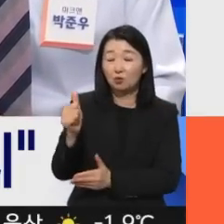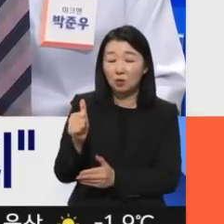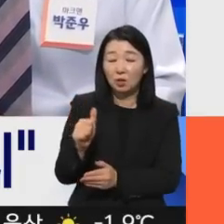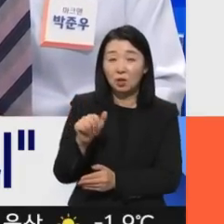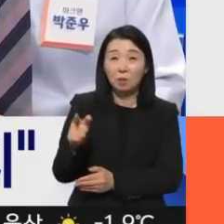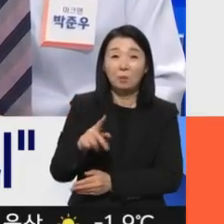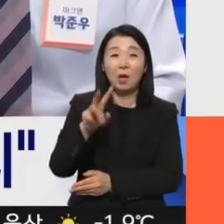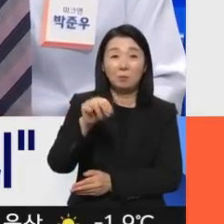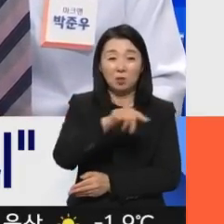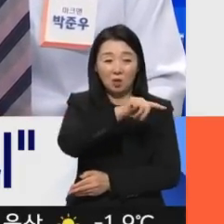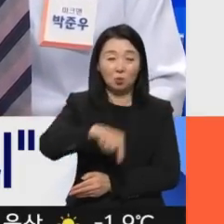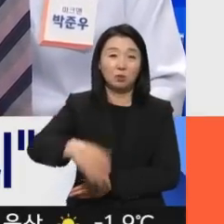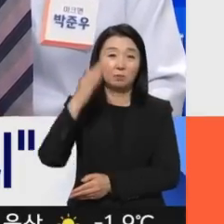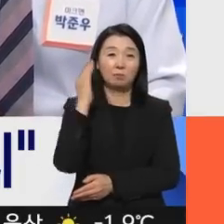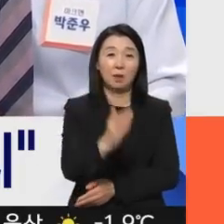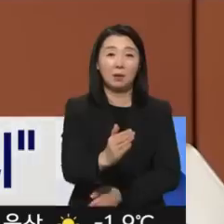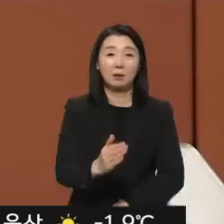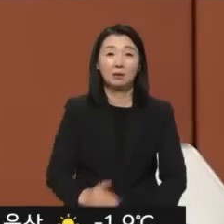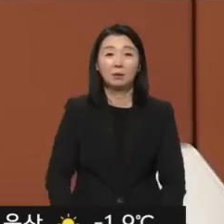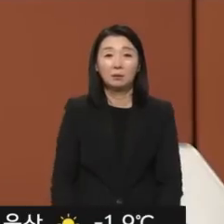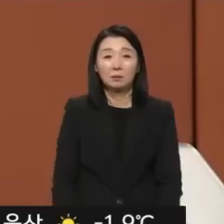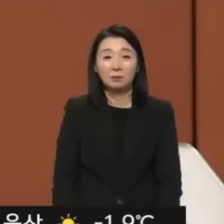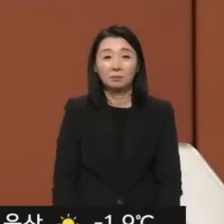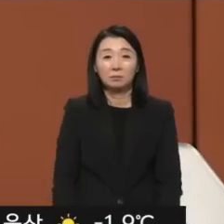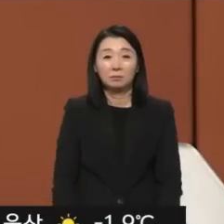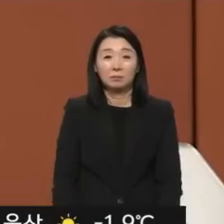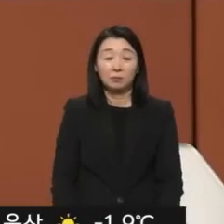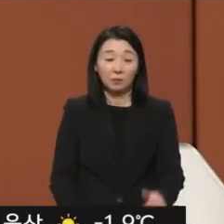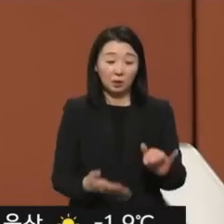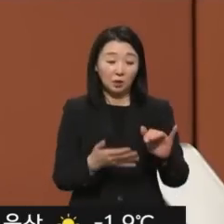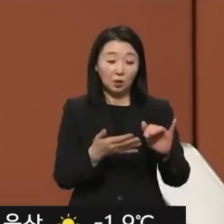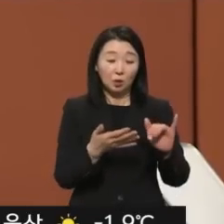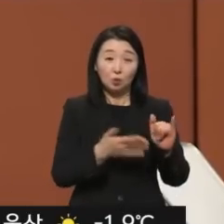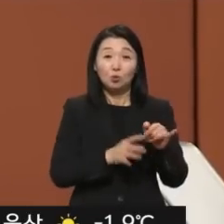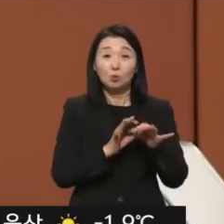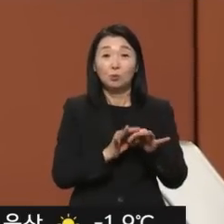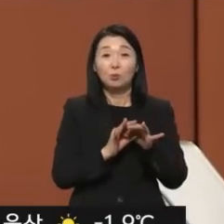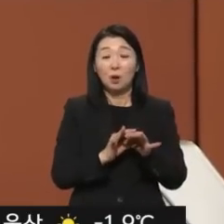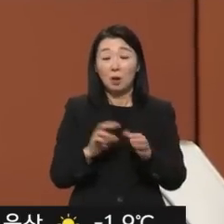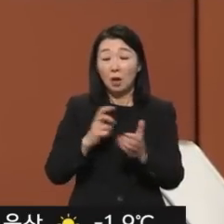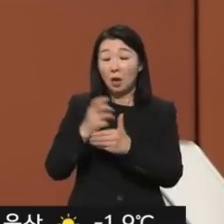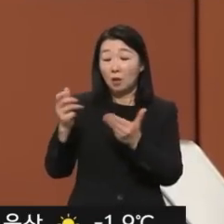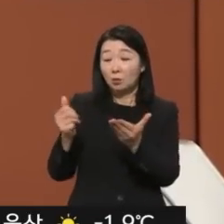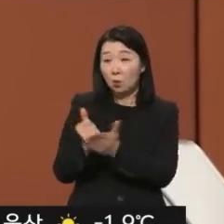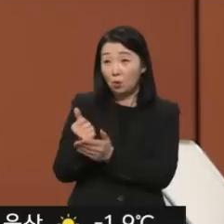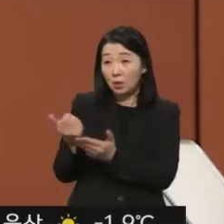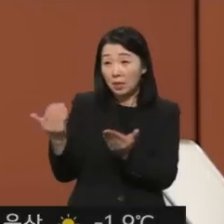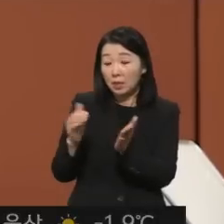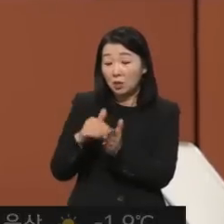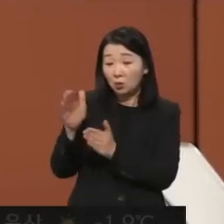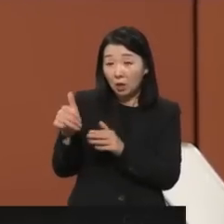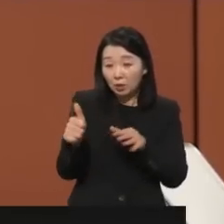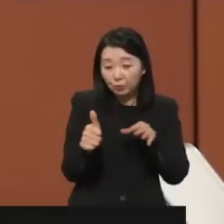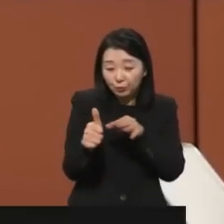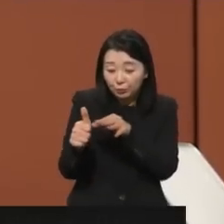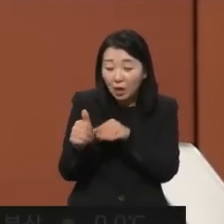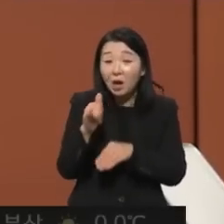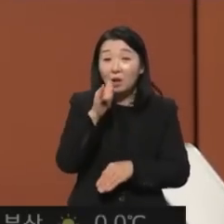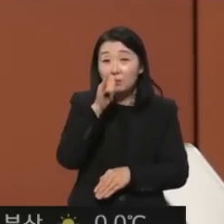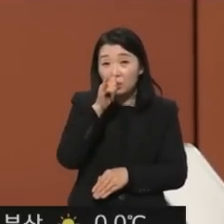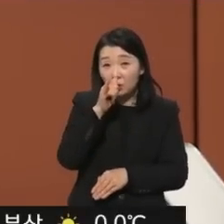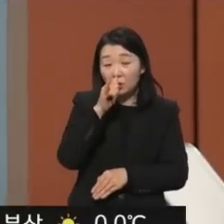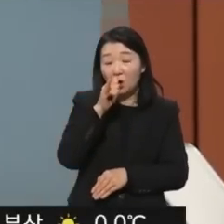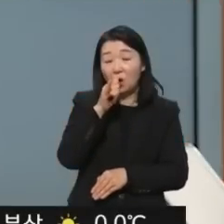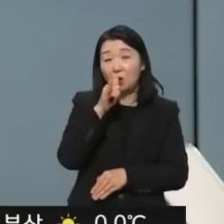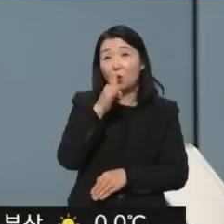이내에 접근하지 말라고 명령했습니다. 네, 더탐사 측은 한동훈 장관의 퇴근길을 자동차로 미행한 혐의로도 경찰의 수사를 받고